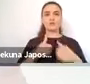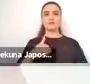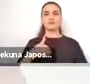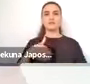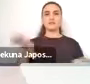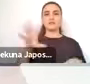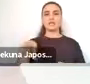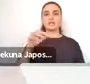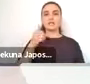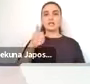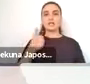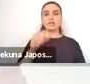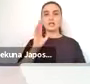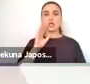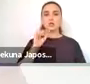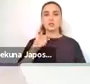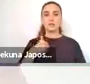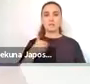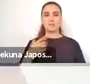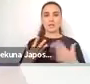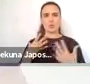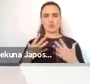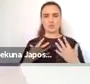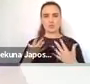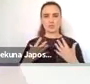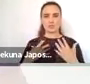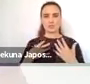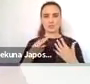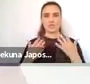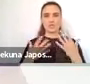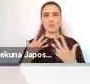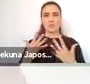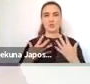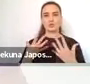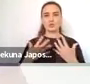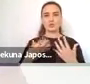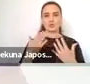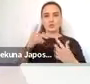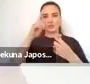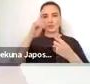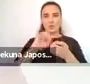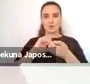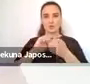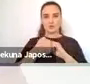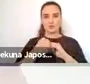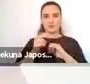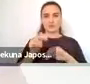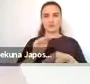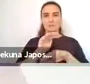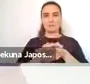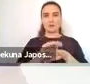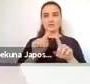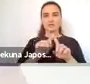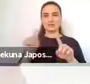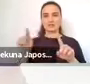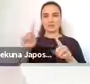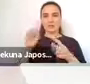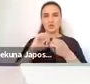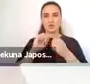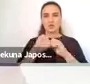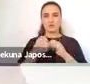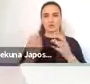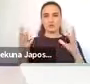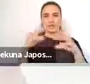კარგი არის, როდესაც მე ემოციას და ემოციურ დამახსოვრებას და ფაქტის დამახსოვრებას, ასე